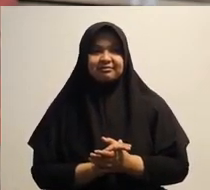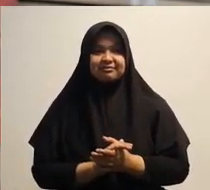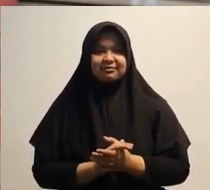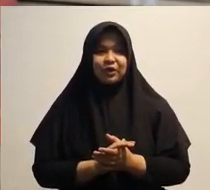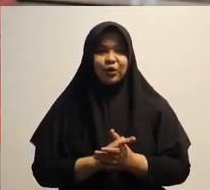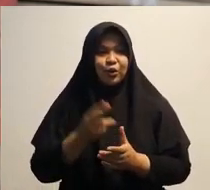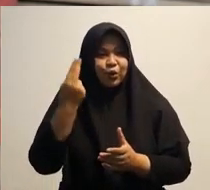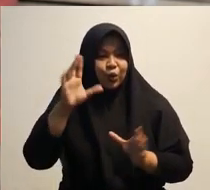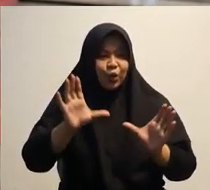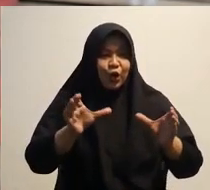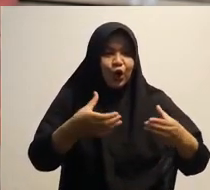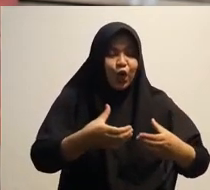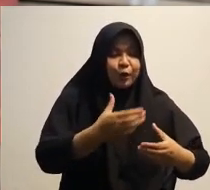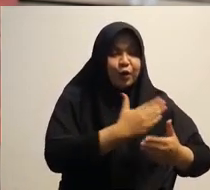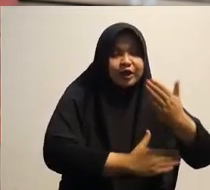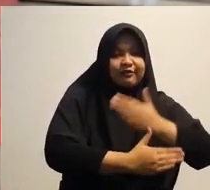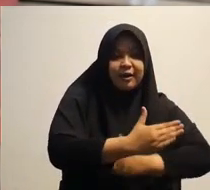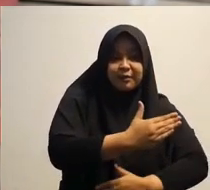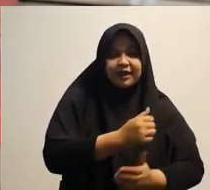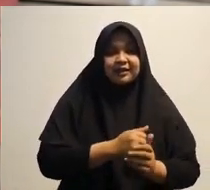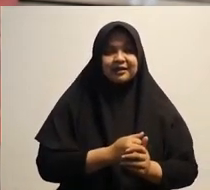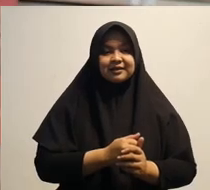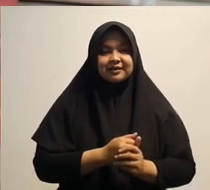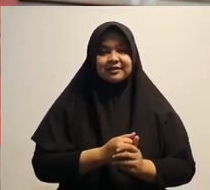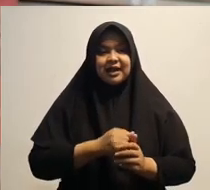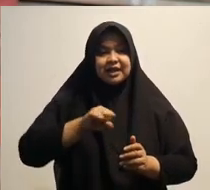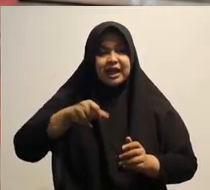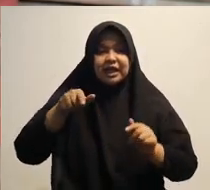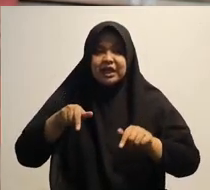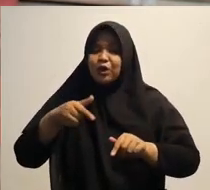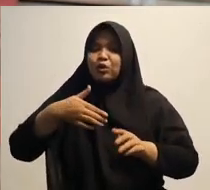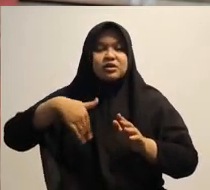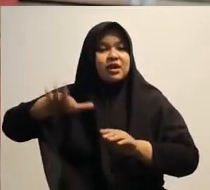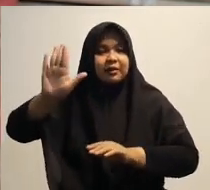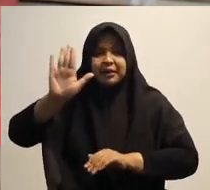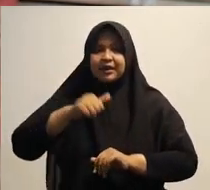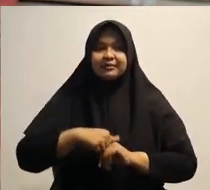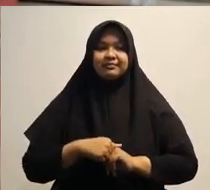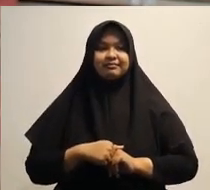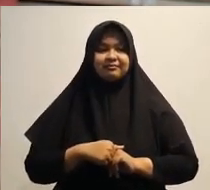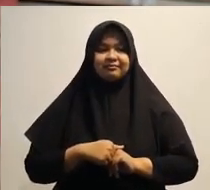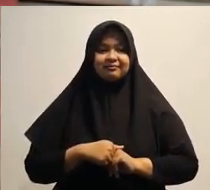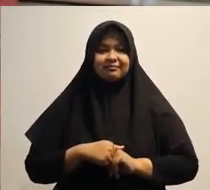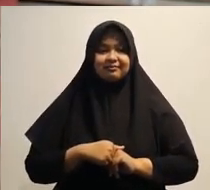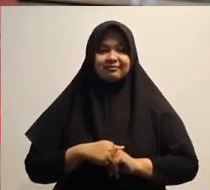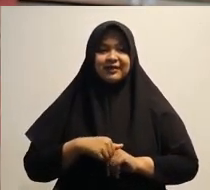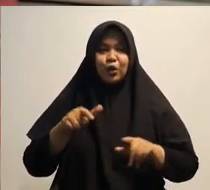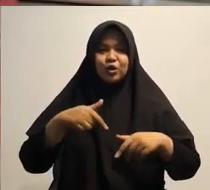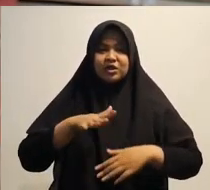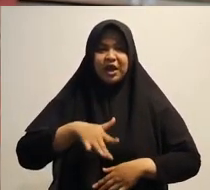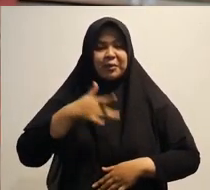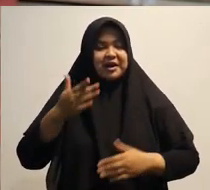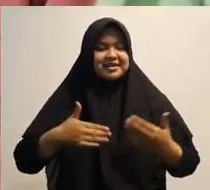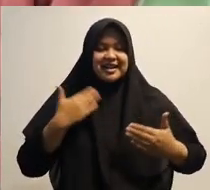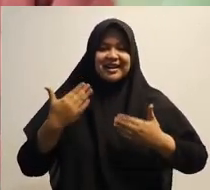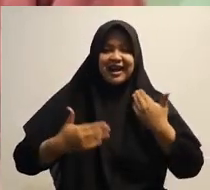ada undangan yang untuk kelompok difabel. Jadi ini tak suruh berangkat